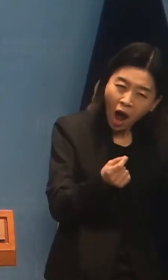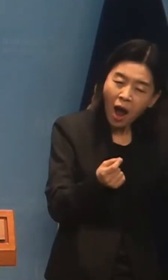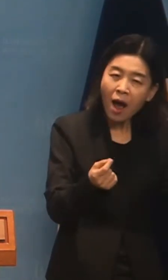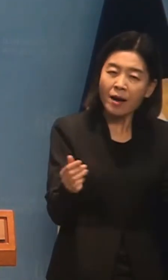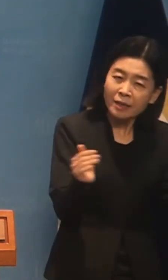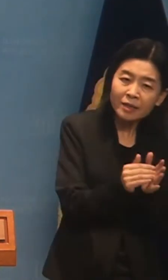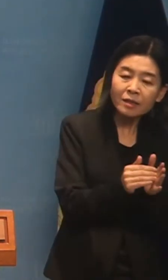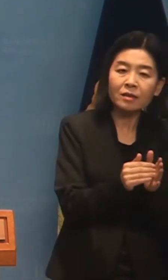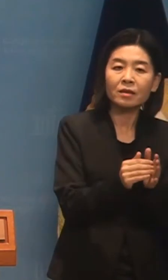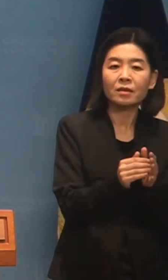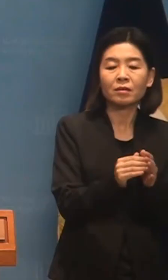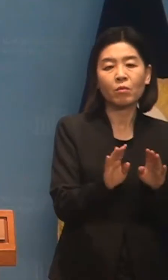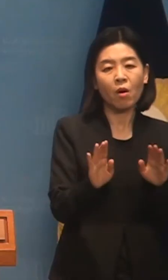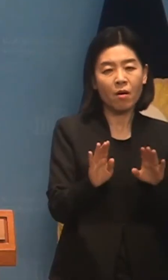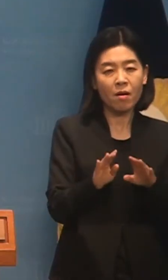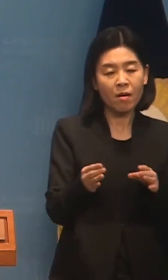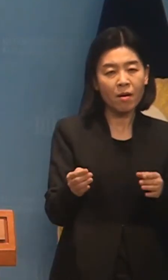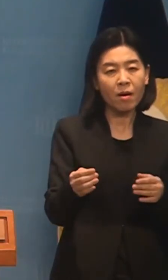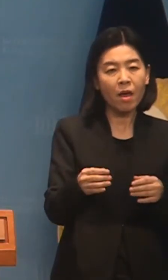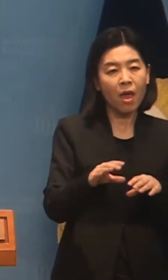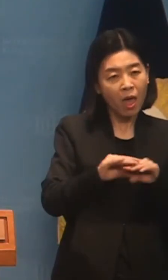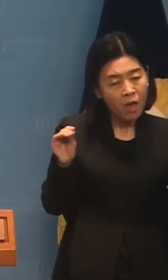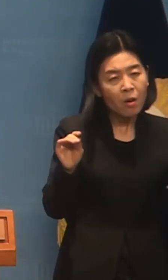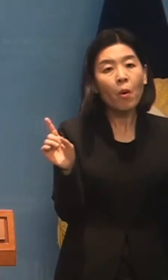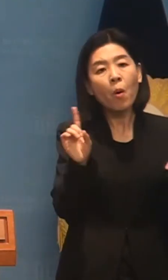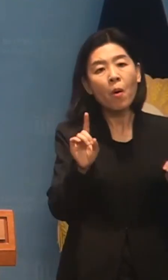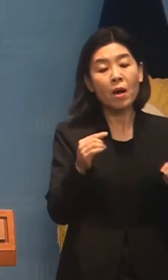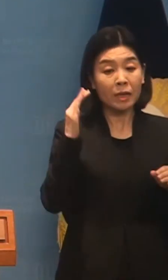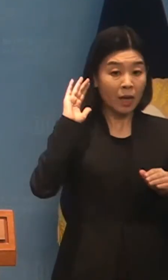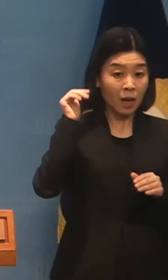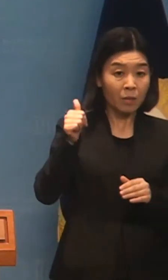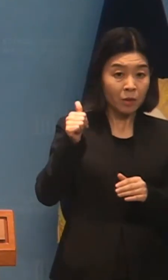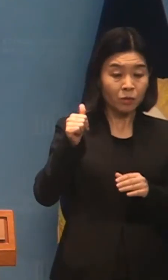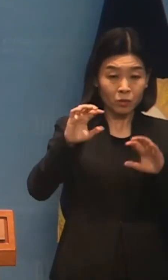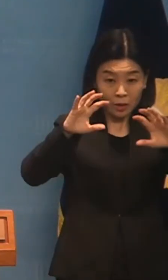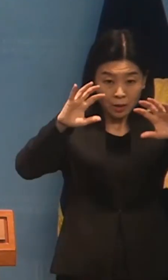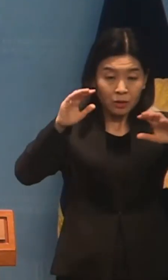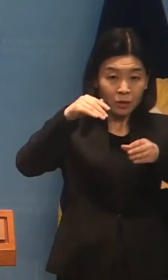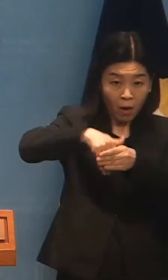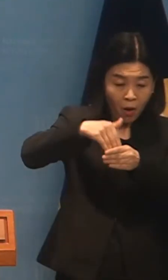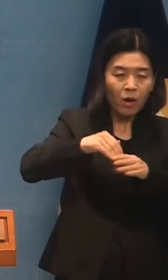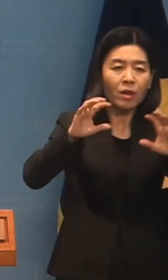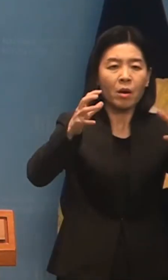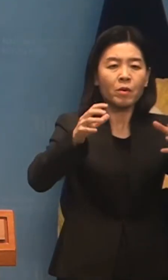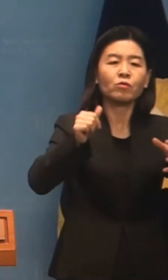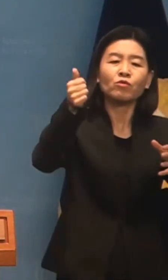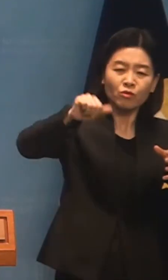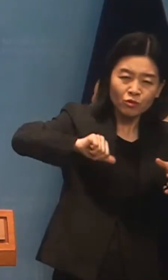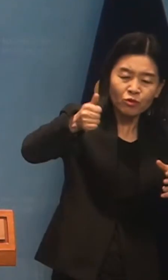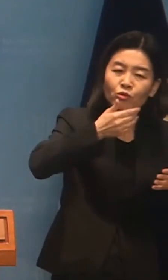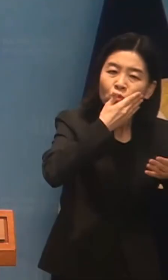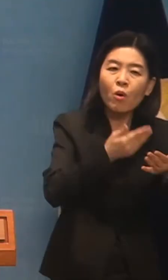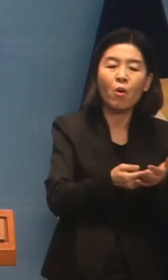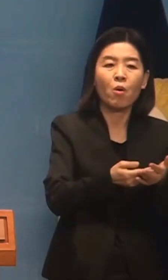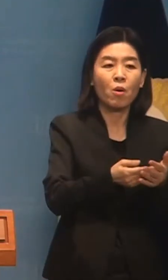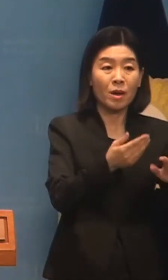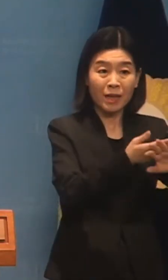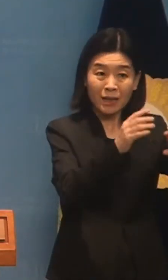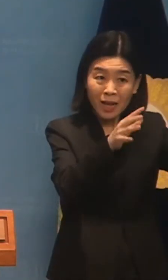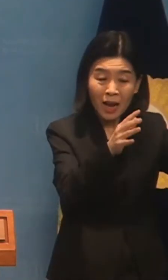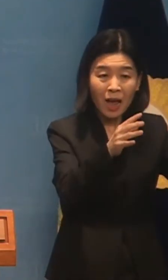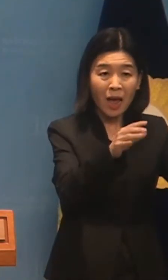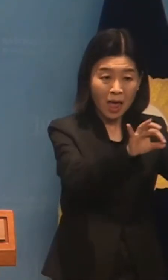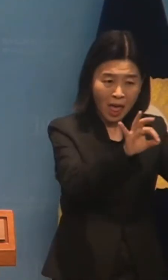죽느냐 사느냐를 넘어 대한민국이 죽느냐 사느냐의 문제입니다. 베네수엘라의 비극이 남의 일이